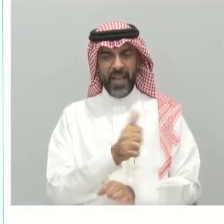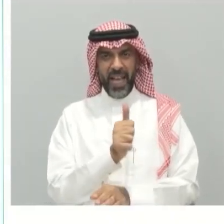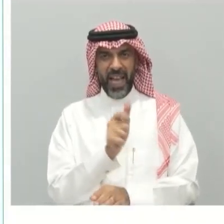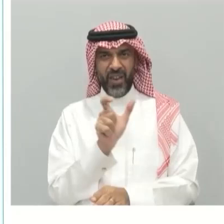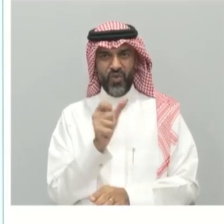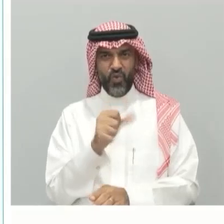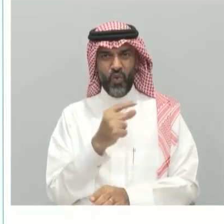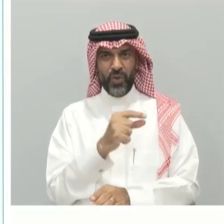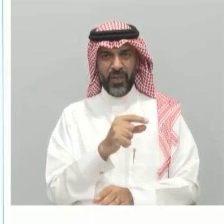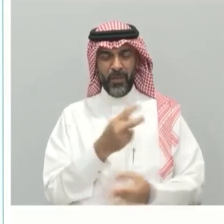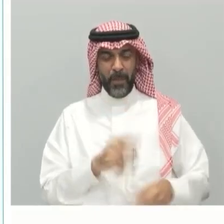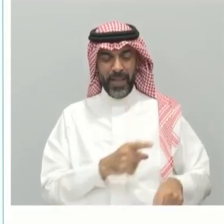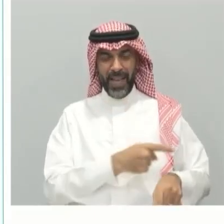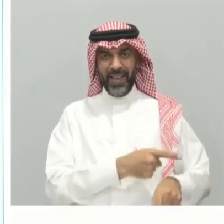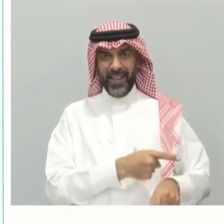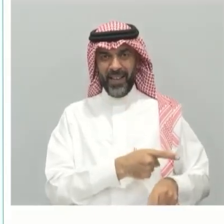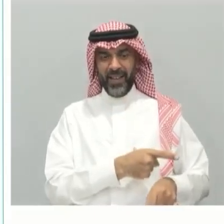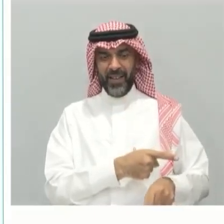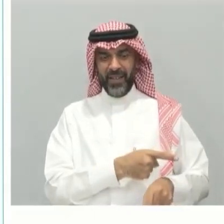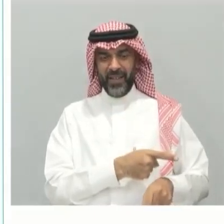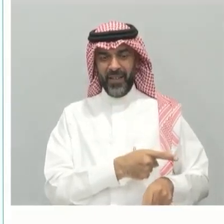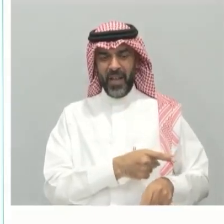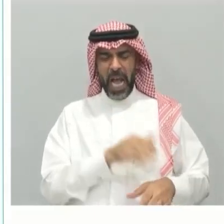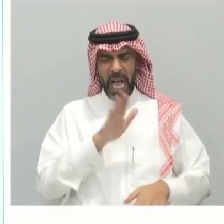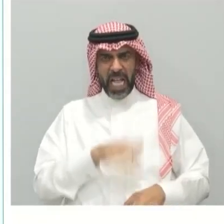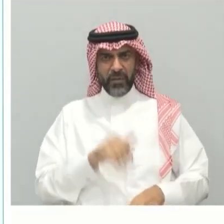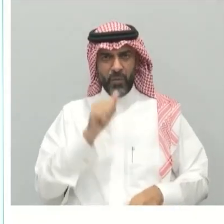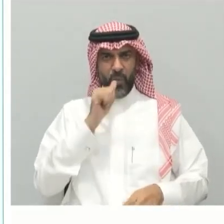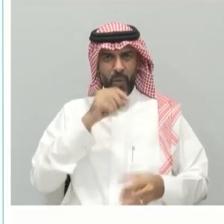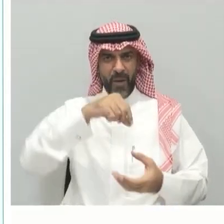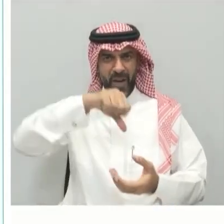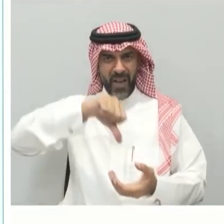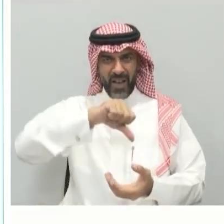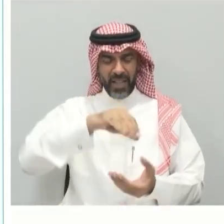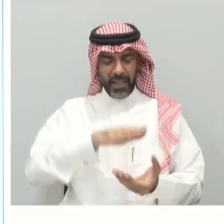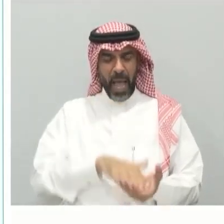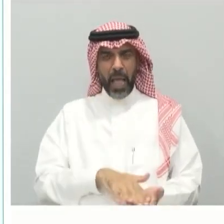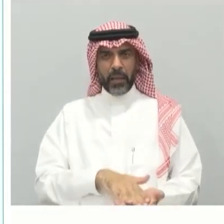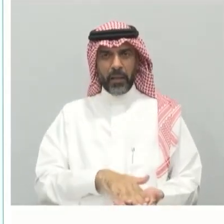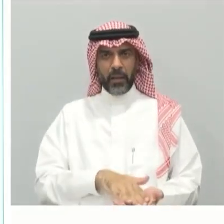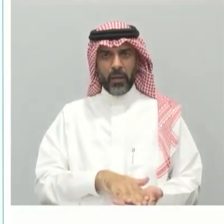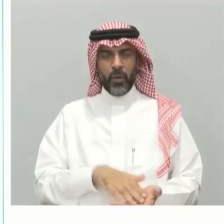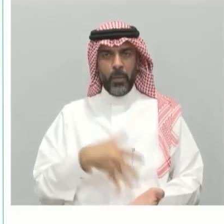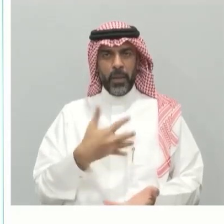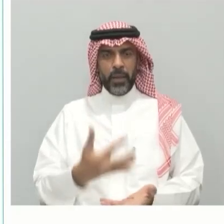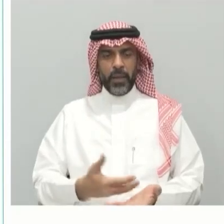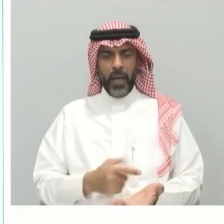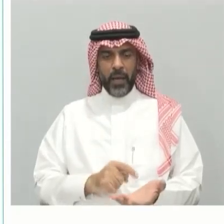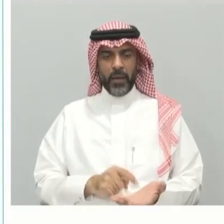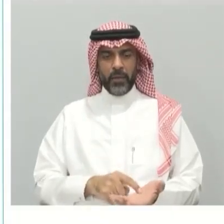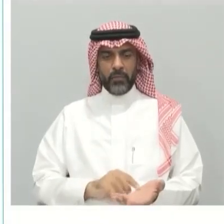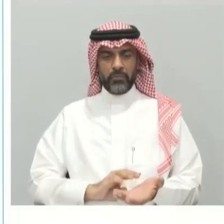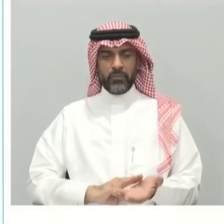هو التاكسد لاحظ ان الالكترونات موجوده عندي وين في اسفل المحلول تتحرك من وين تتحرك من